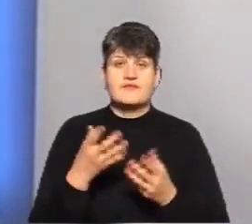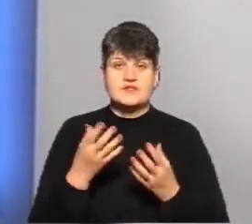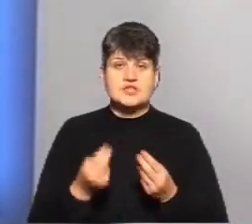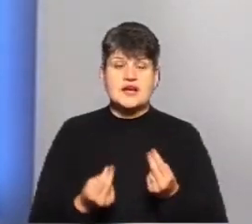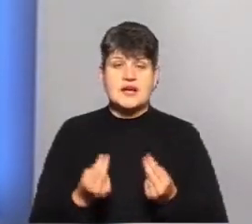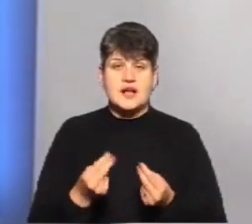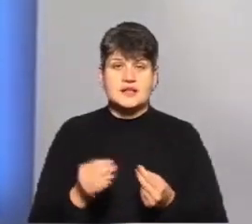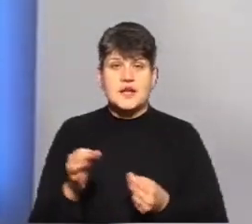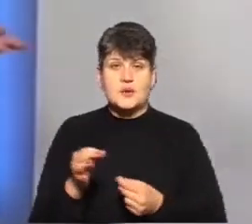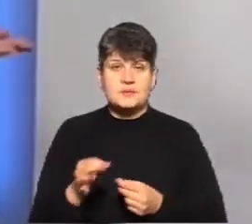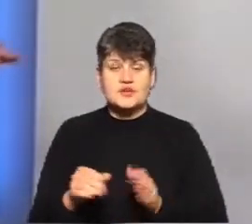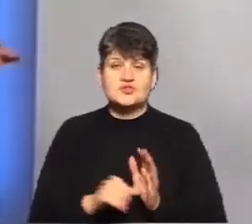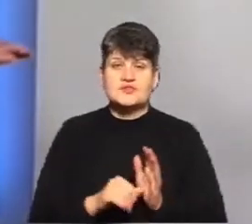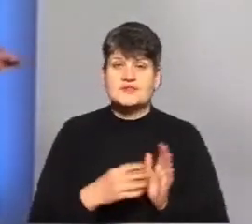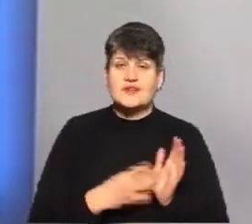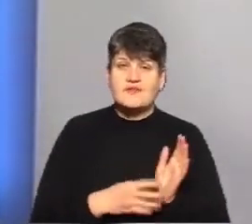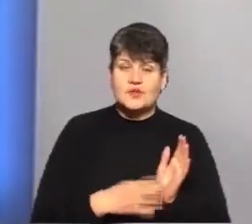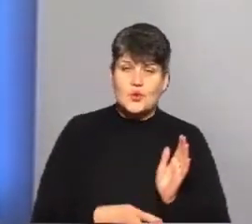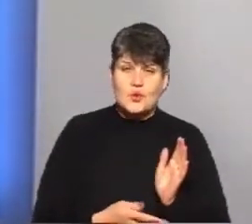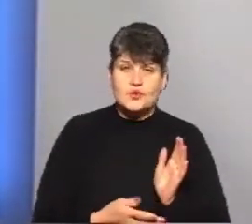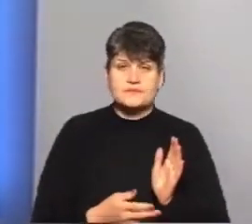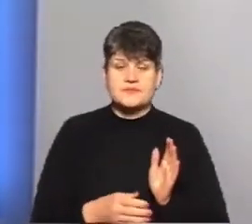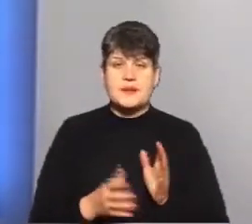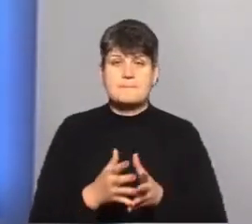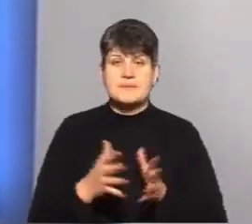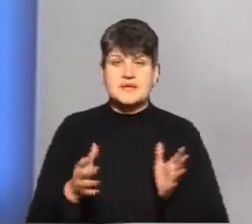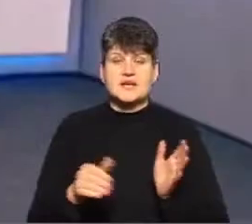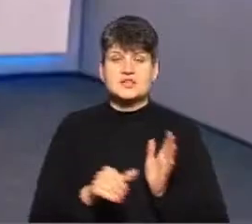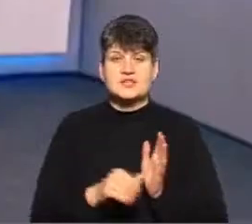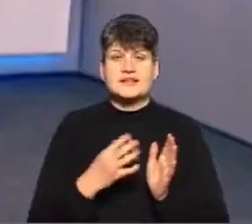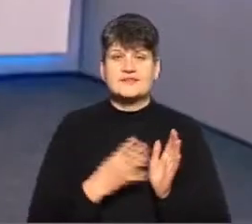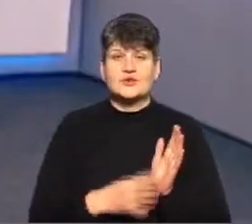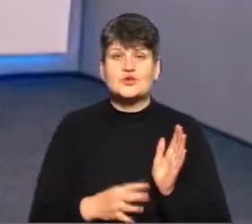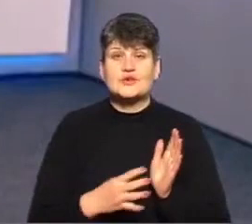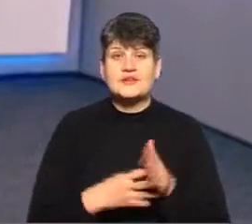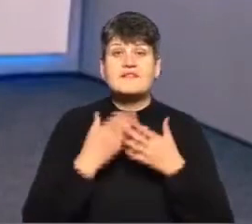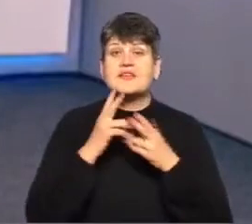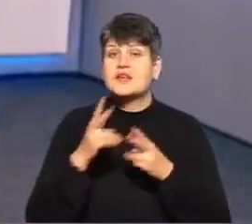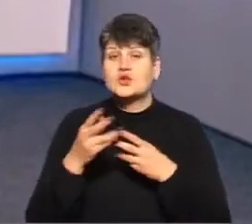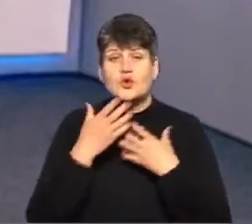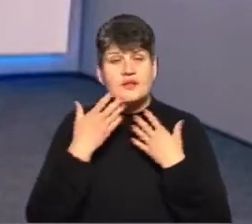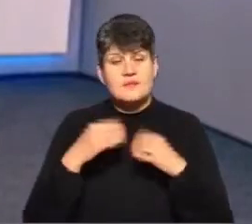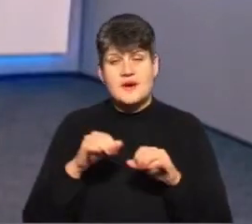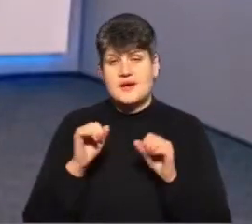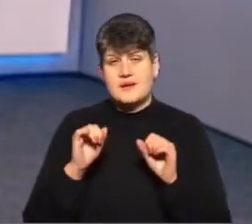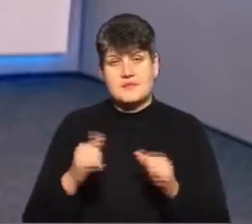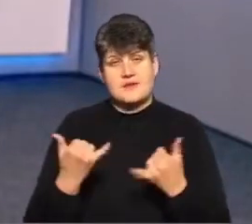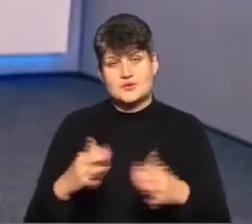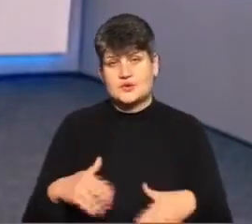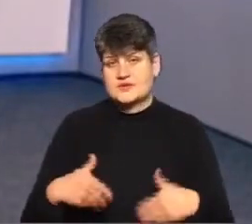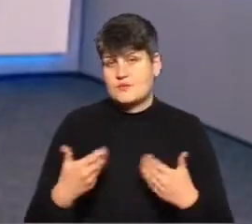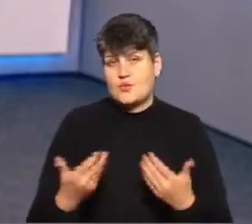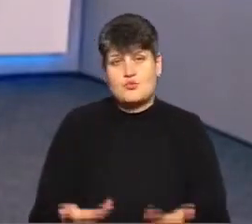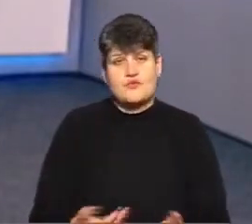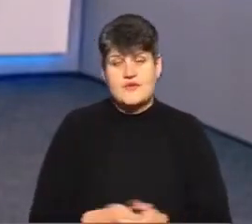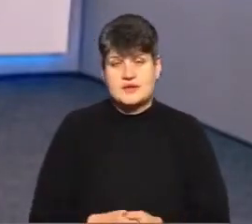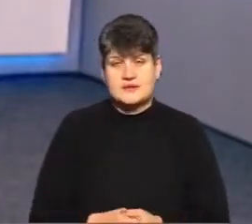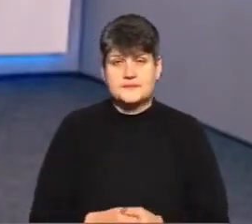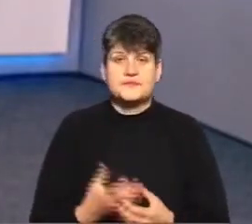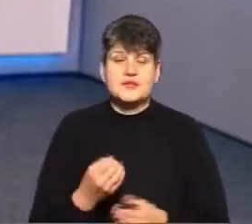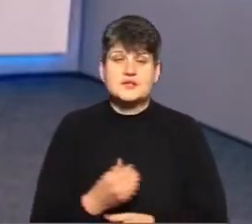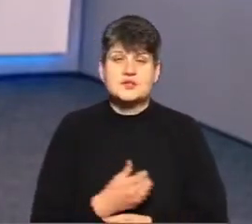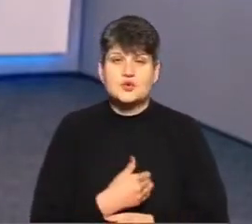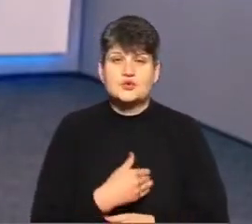6,90, а більше, ніж 6,99, ніхто не має права на сьогодні пропонувати. Ще хочу сказати два слова